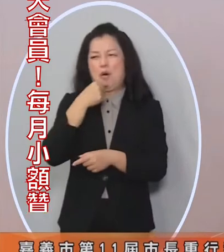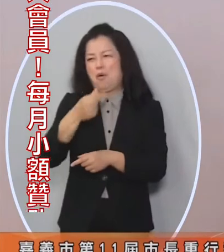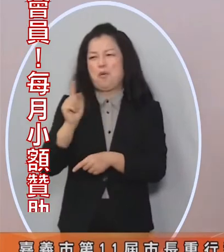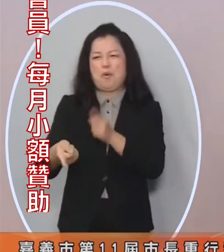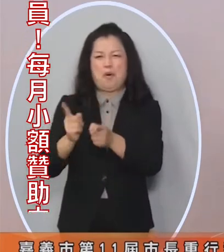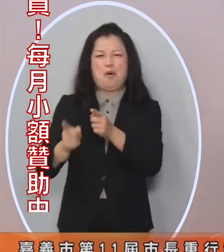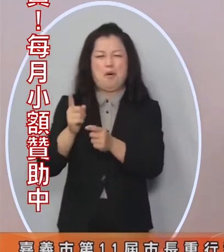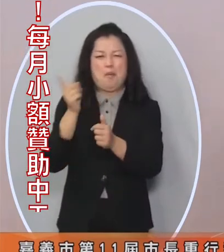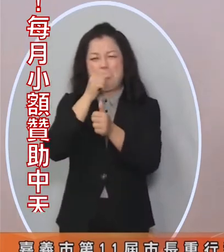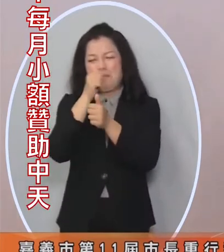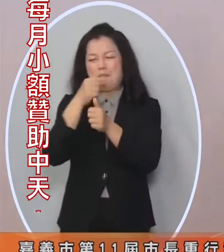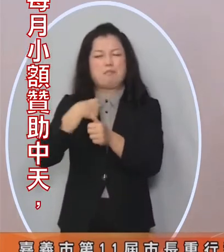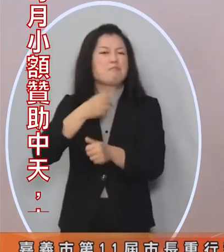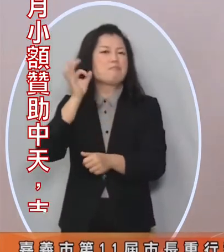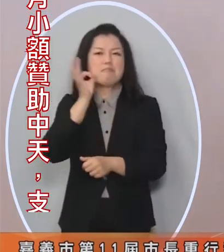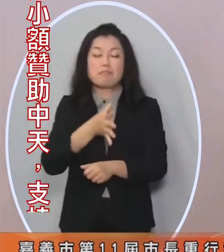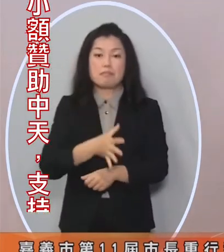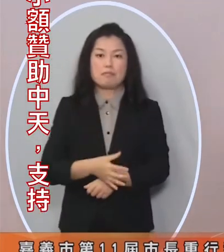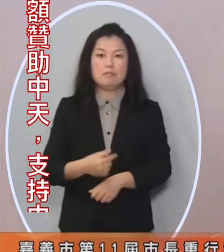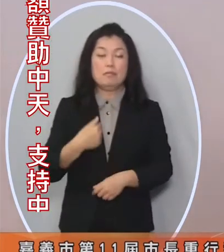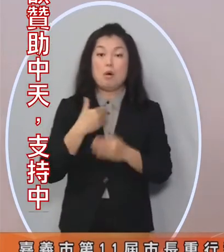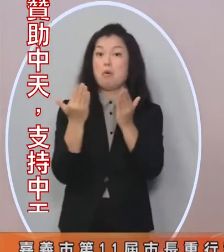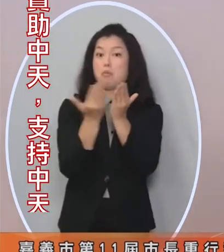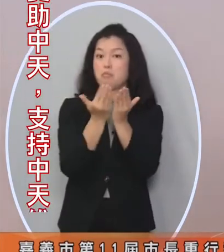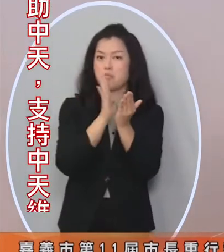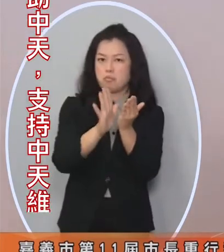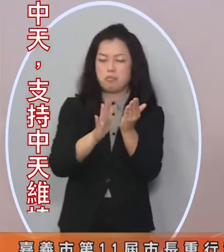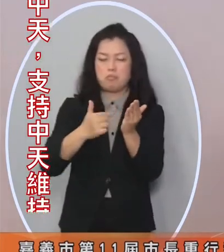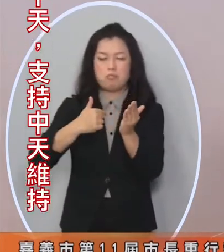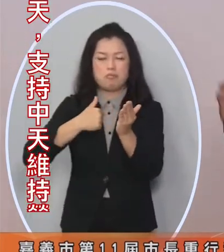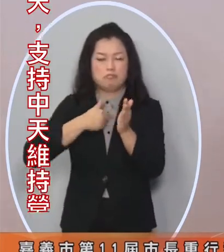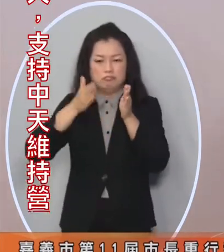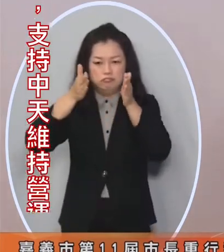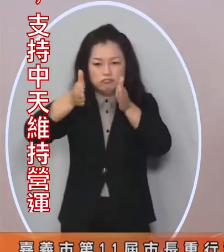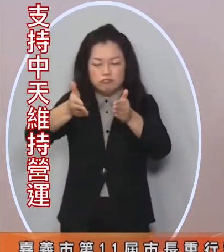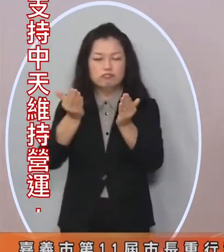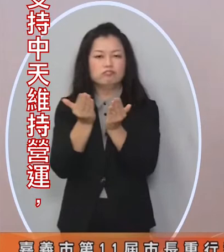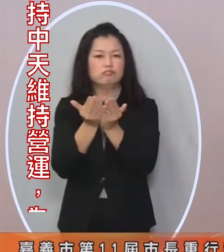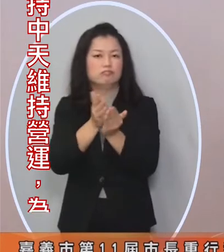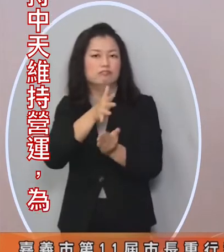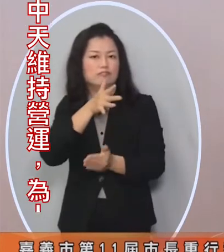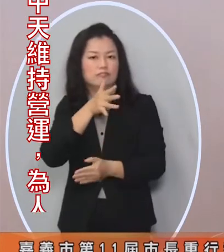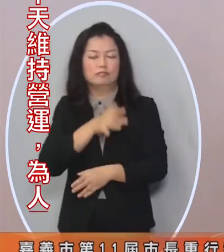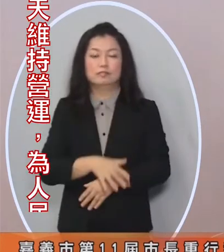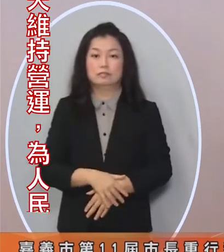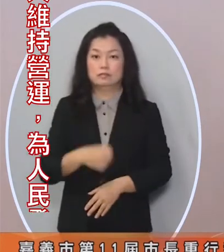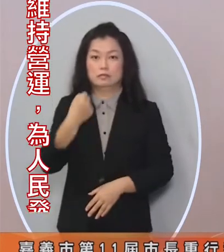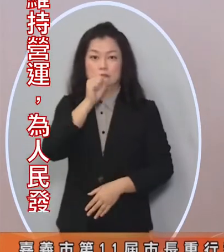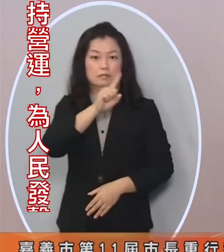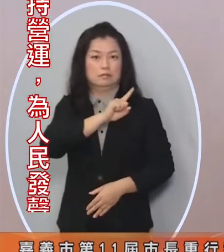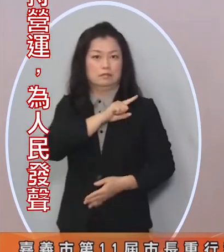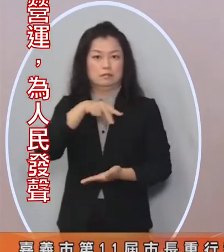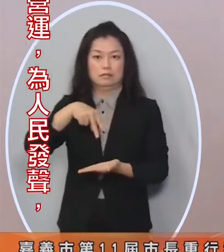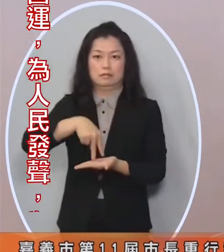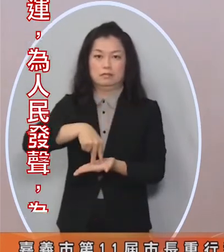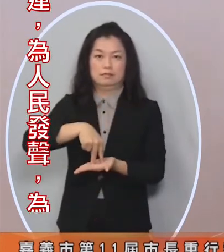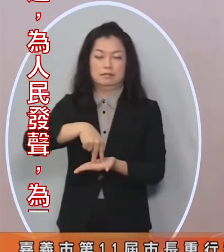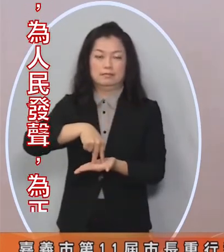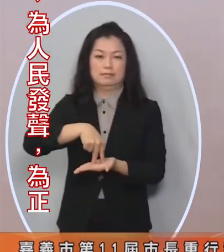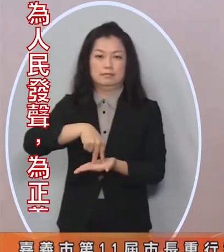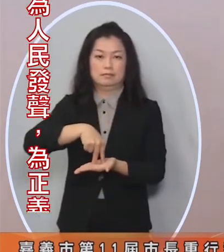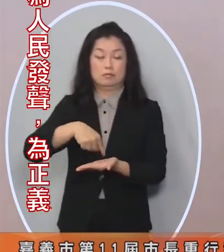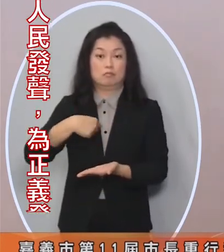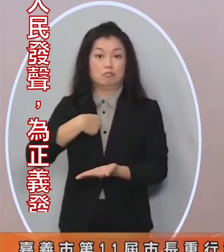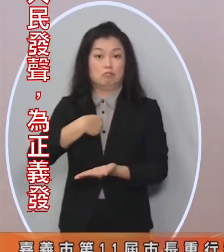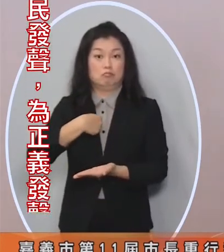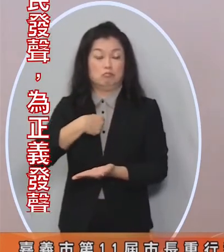爱跟批评啊。咱讲讲，读册人讲读册话啊，好、哦。所以讲，台湾独立，好、哦，我